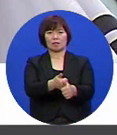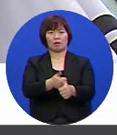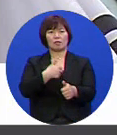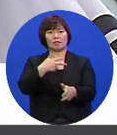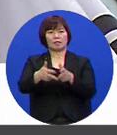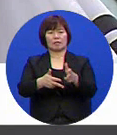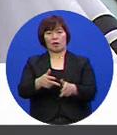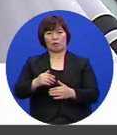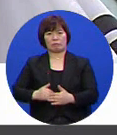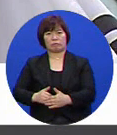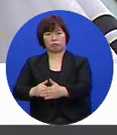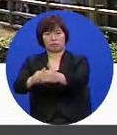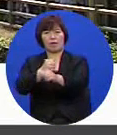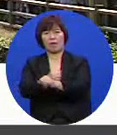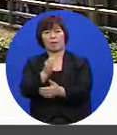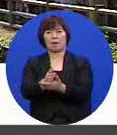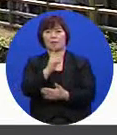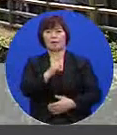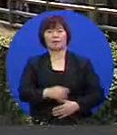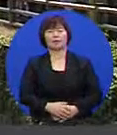진도도 같이 가는 거거든요.